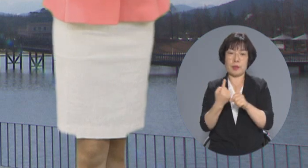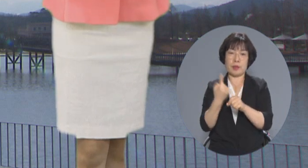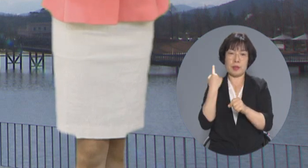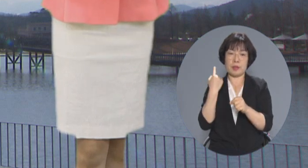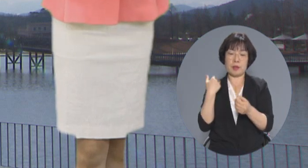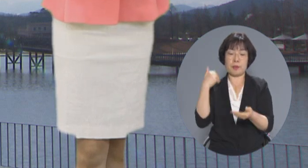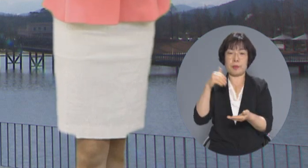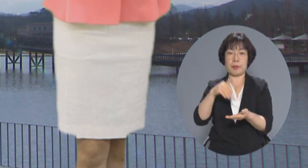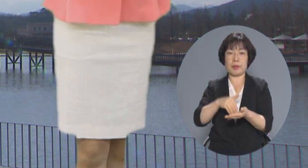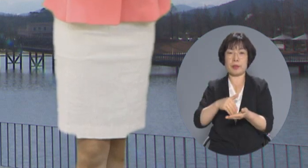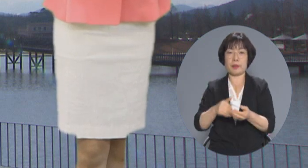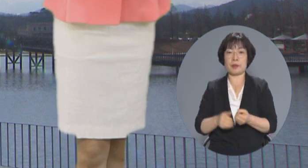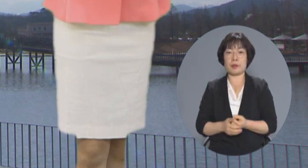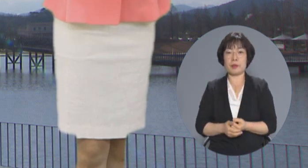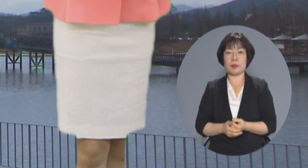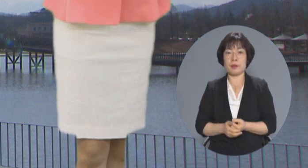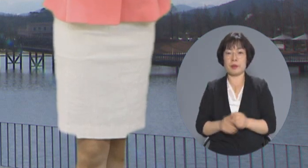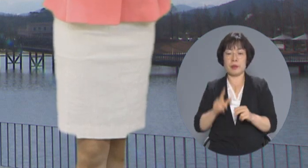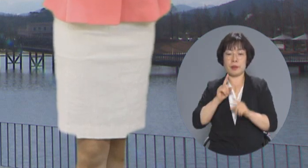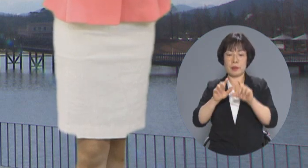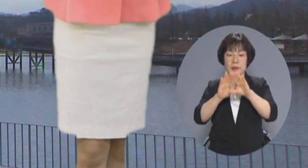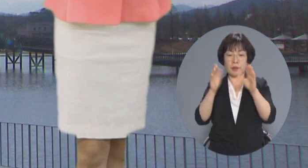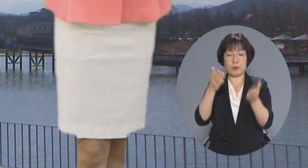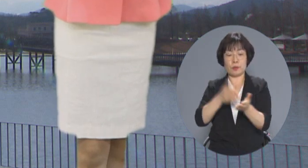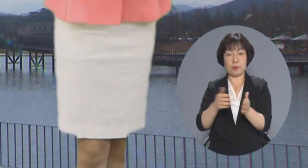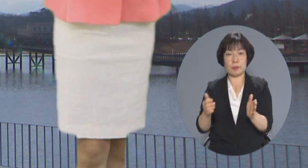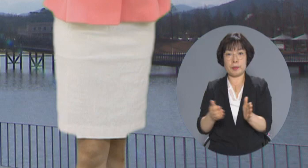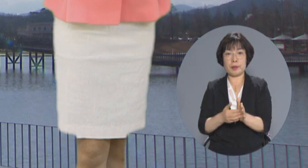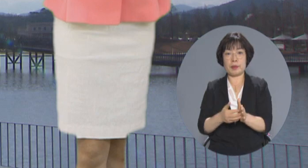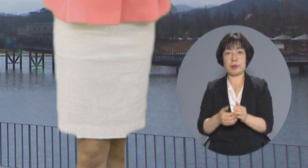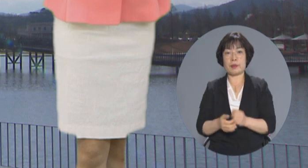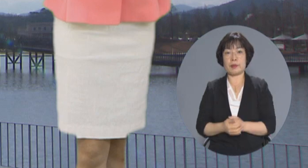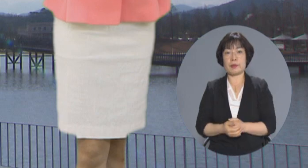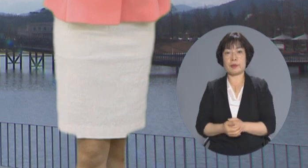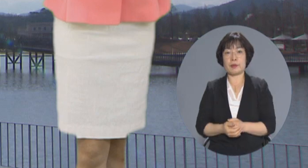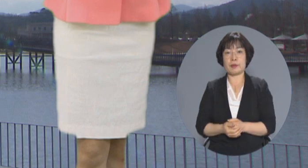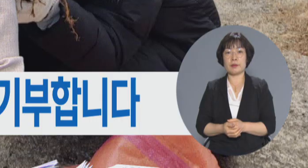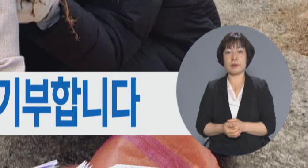기온을 회복하겠습니다. 지금까지 AI 날씨였습니다.